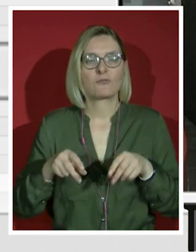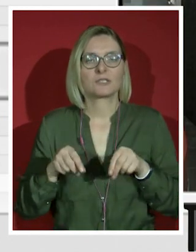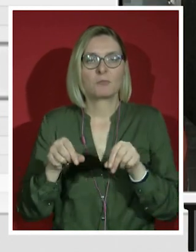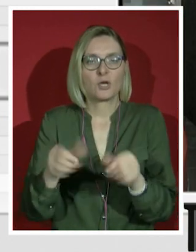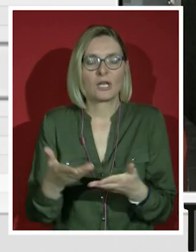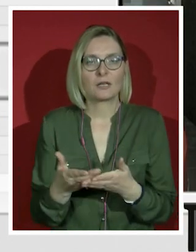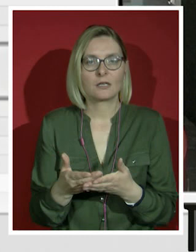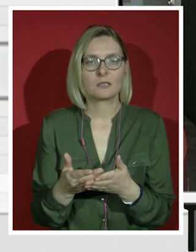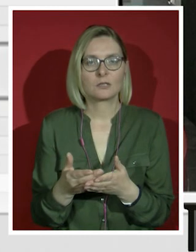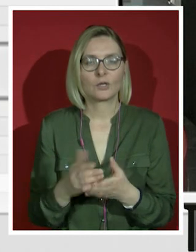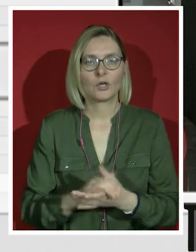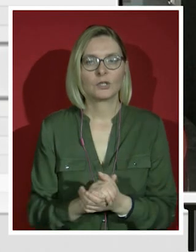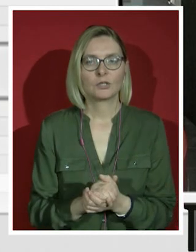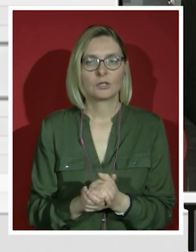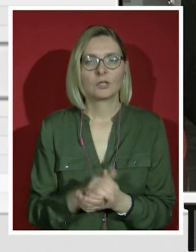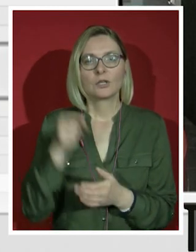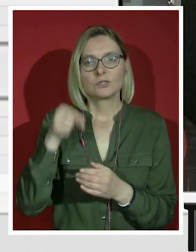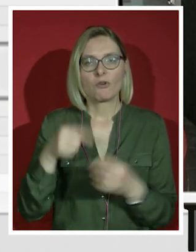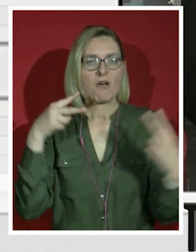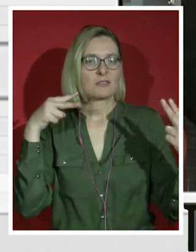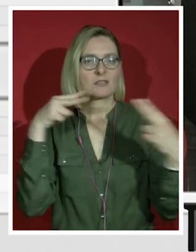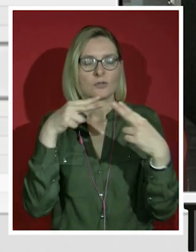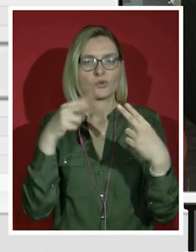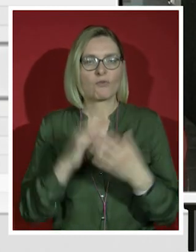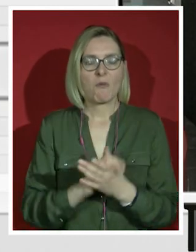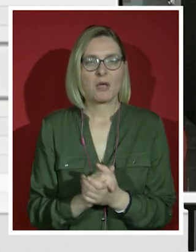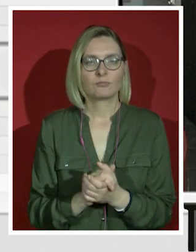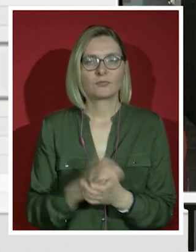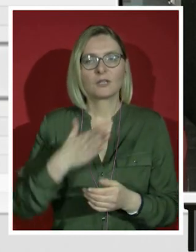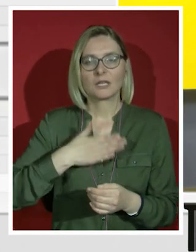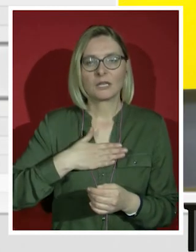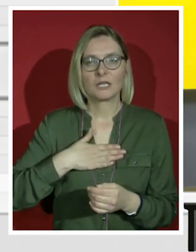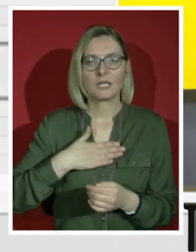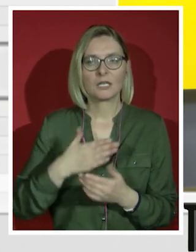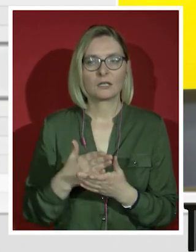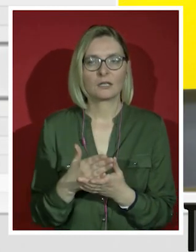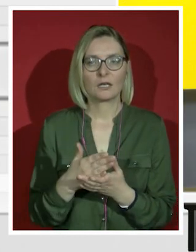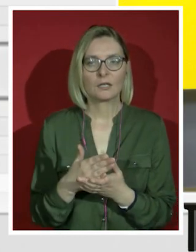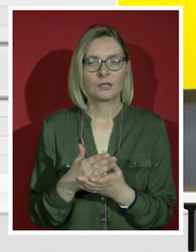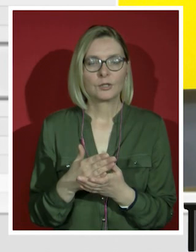сакале ново прашање? Па, со тоа се соочуваме, па и ние веќе се сведвиме да ги